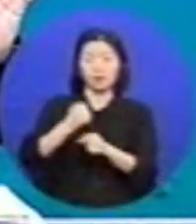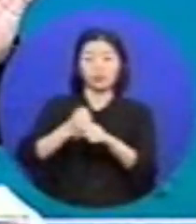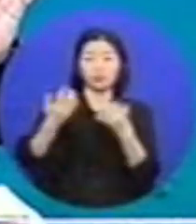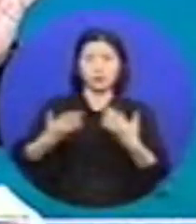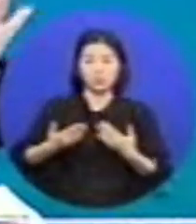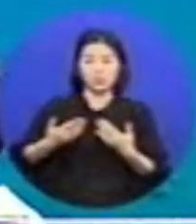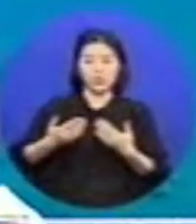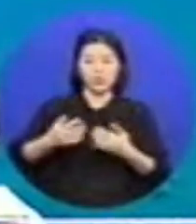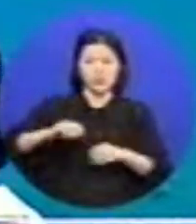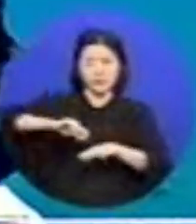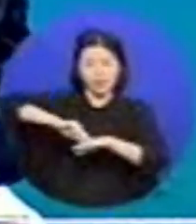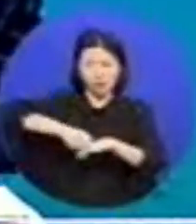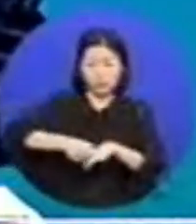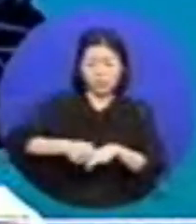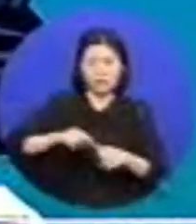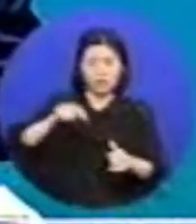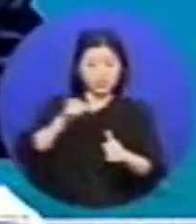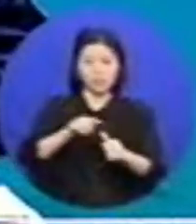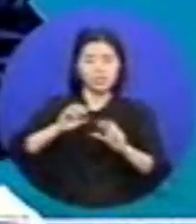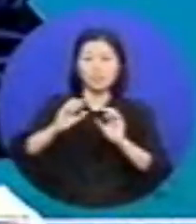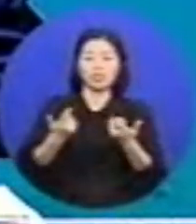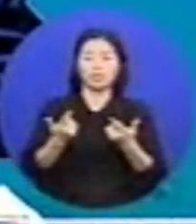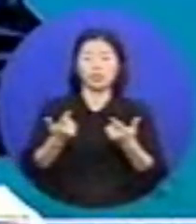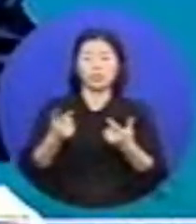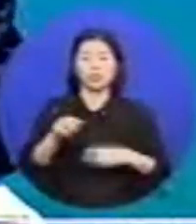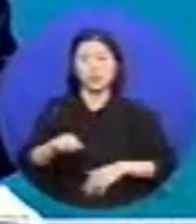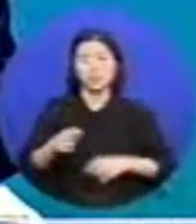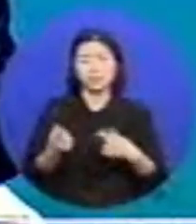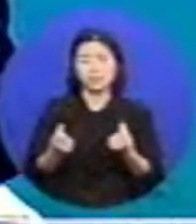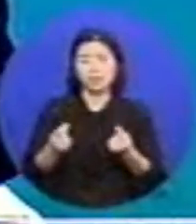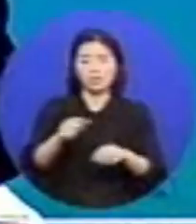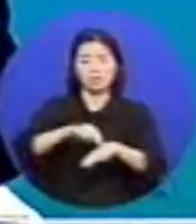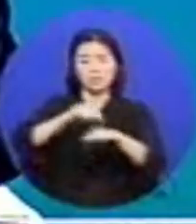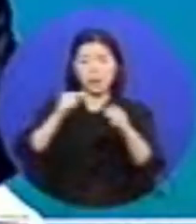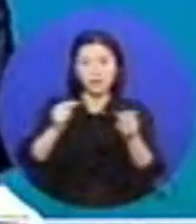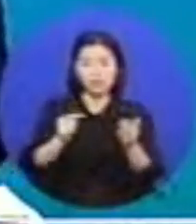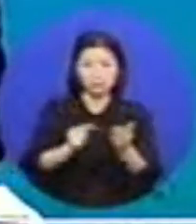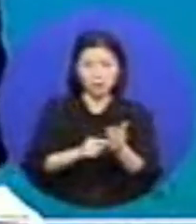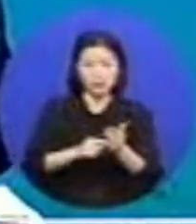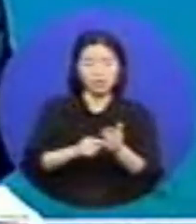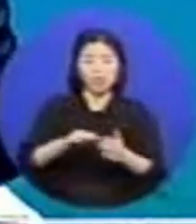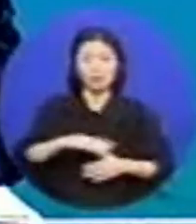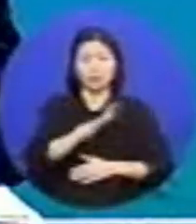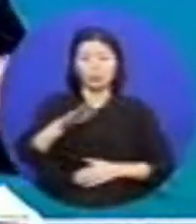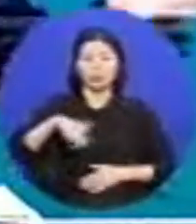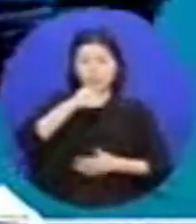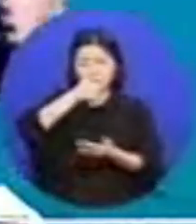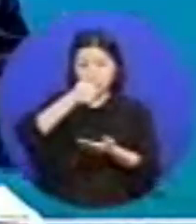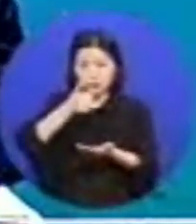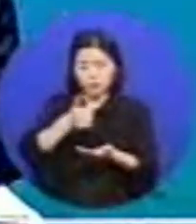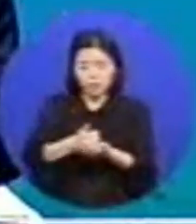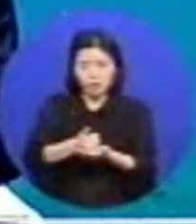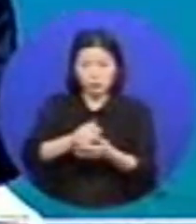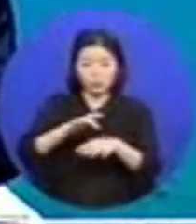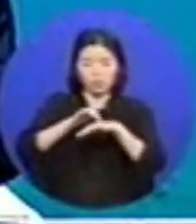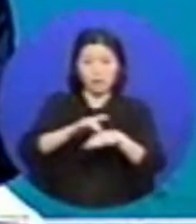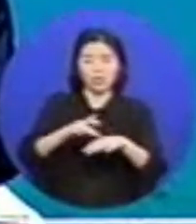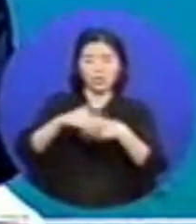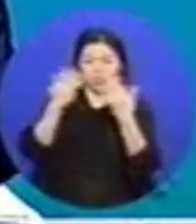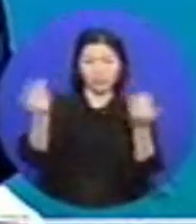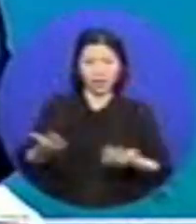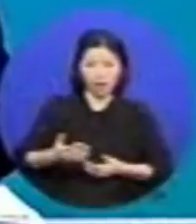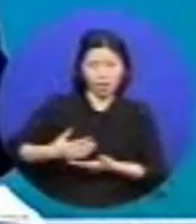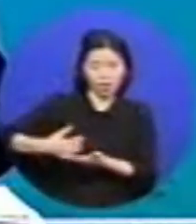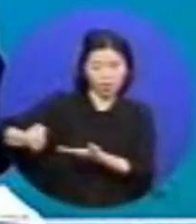않으십니다. 그런 마음을 우리는 죄짓고 마귀에게 다 넘겨버렸어요.